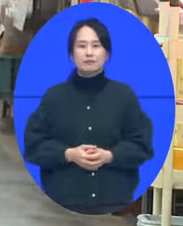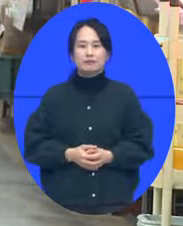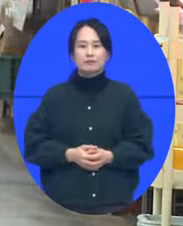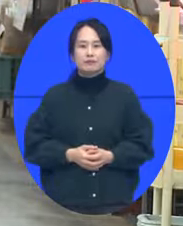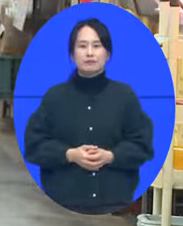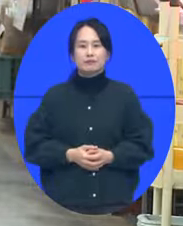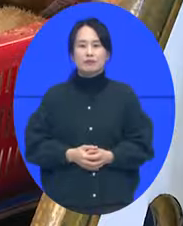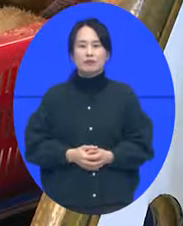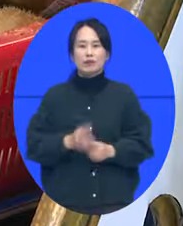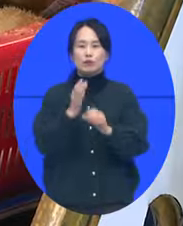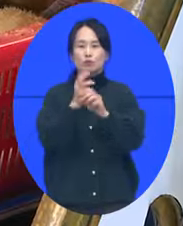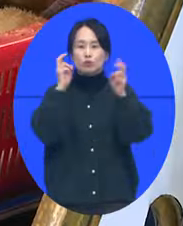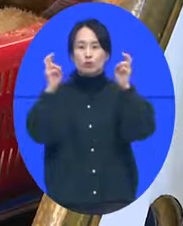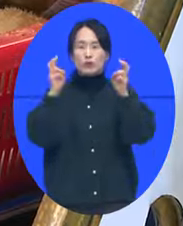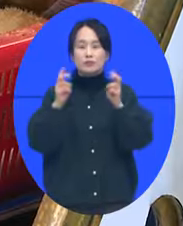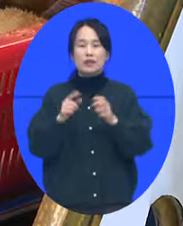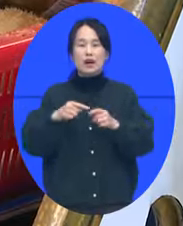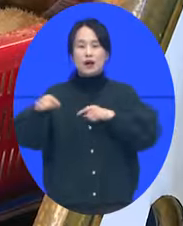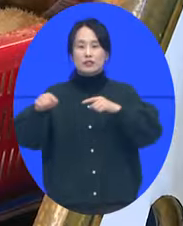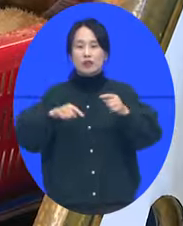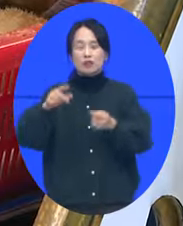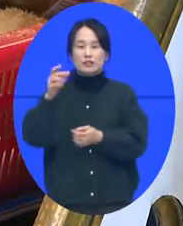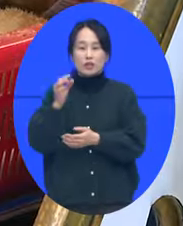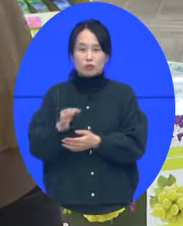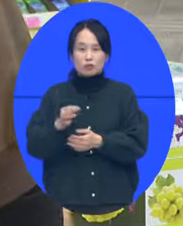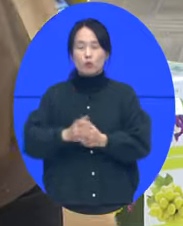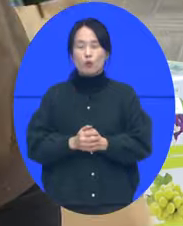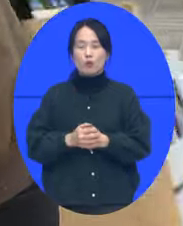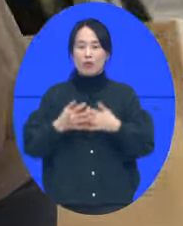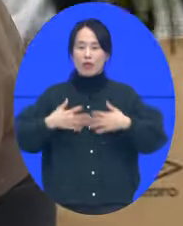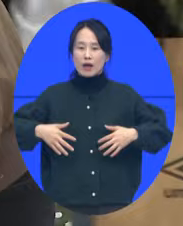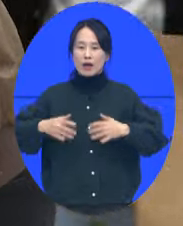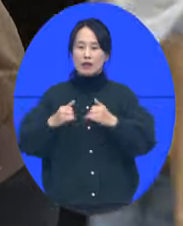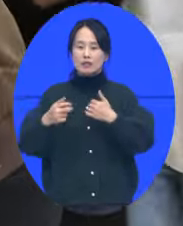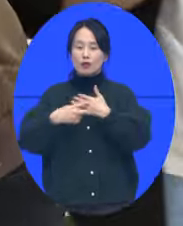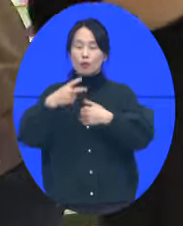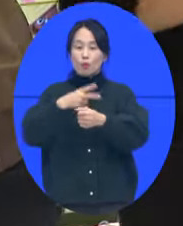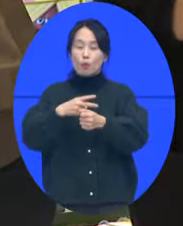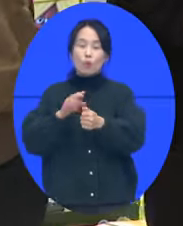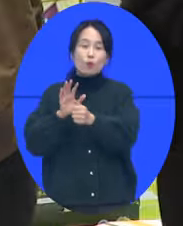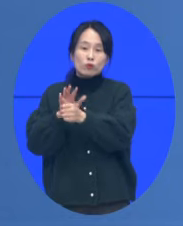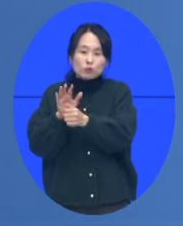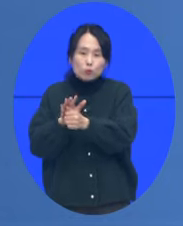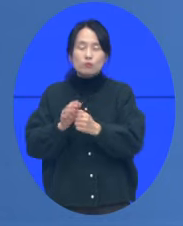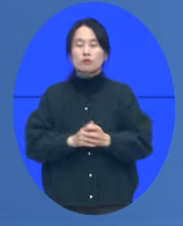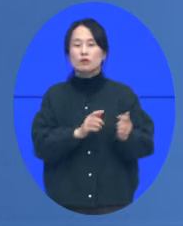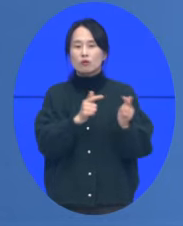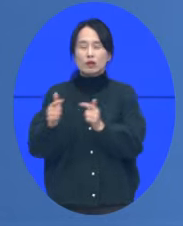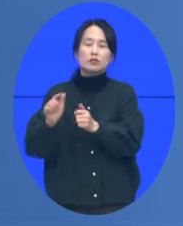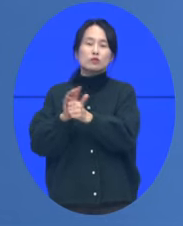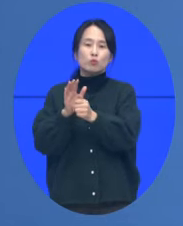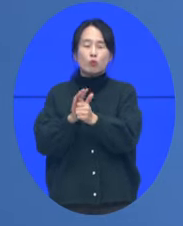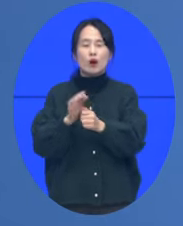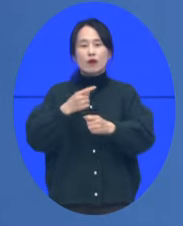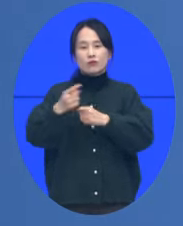이외에도 경기도는 중소기업 정책자금, 취약층 의료급여 지원 등 얼어붙은 민생경제를 녹여나가는 가운데